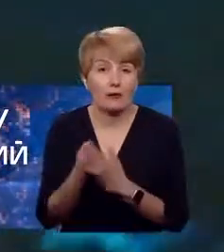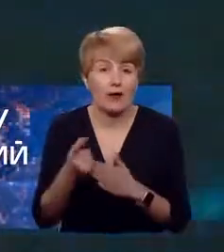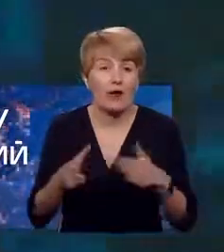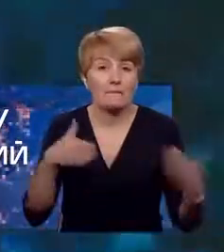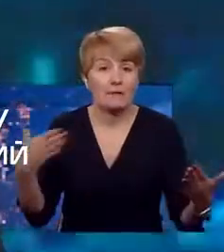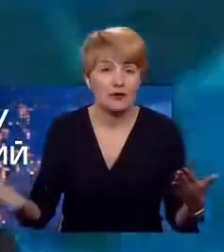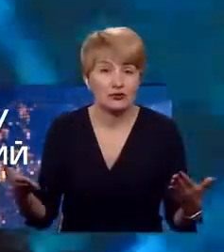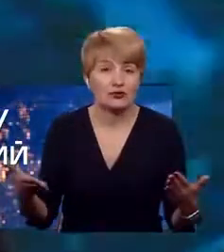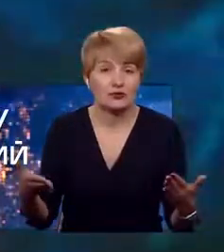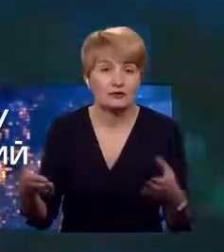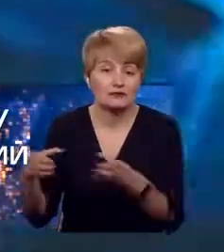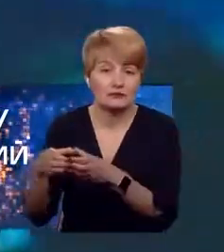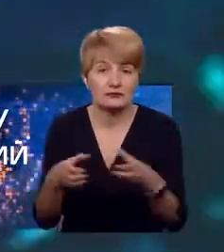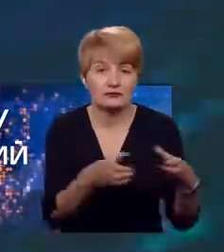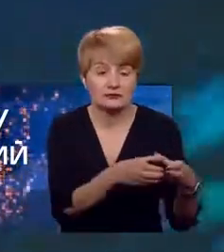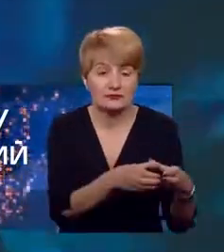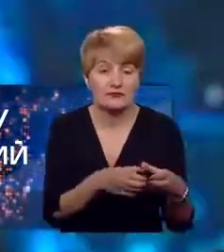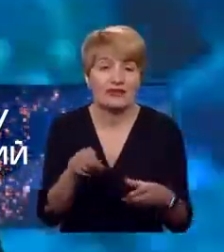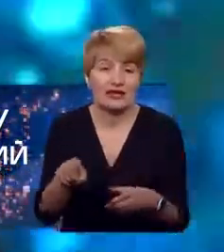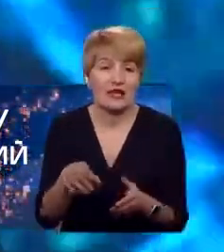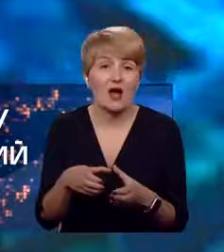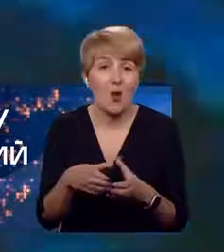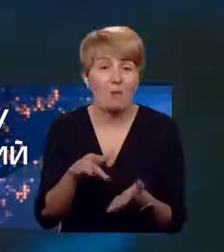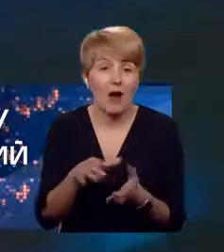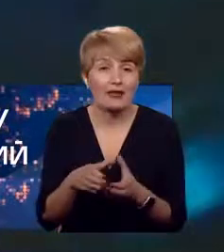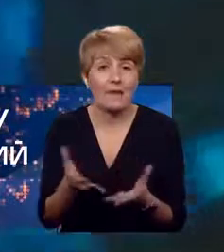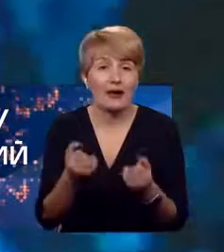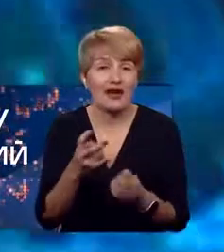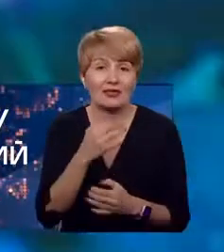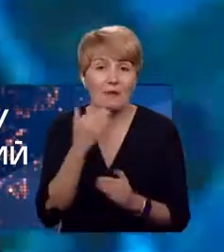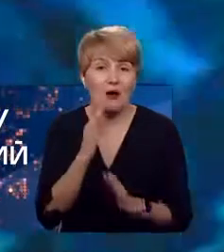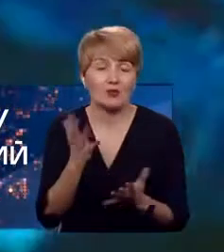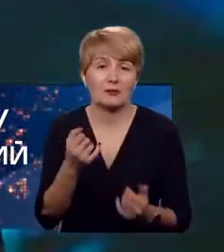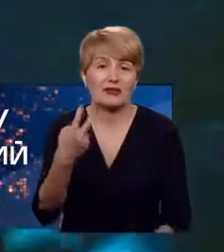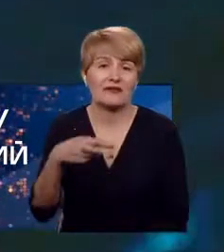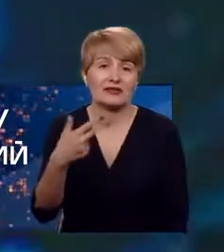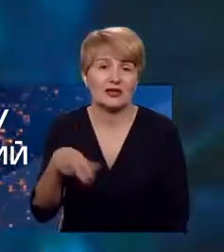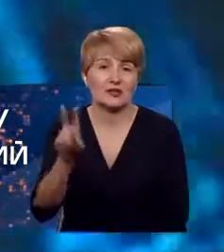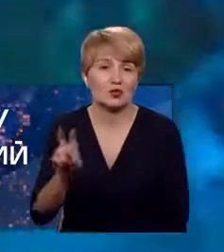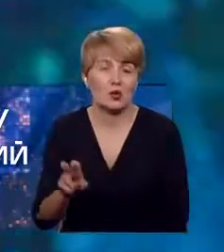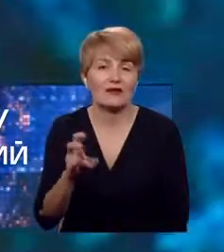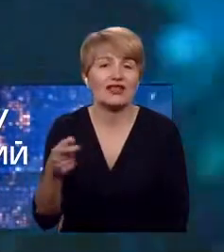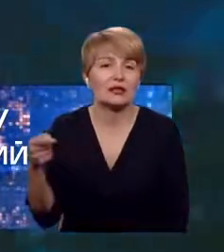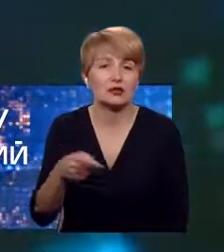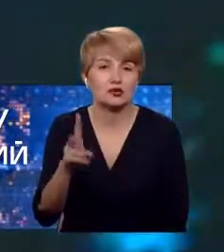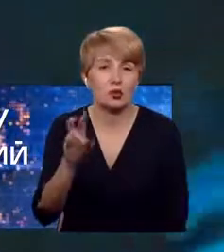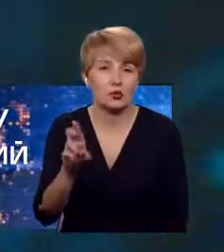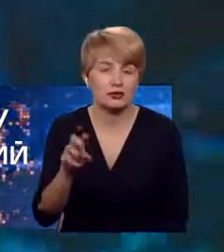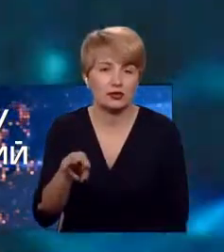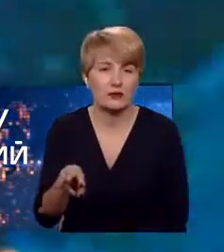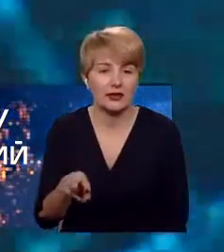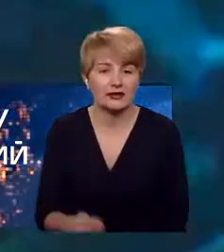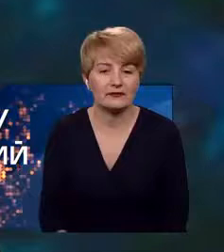імпорті і споживачем в Україні. Ця компанія бере небагато – $20-30 на 1000 кубічних метрів. А